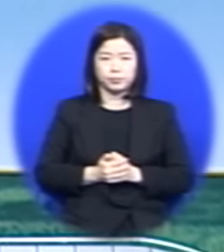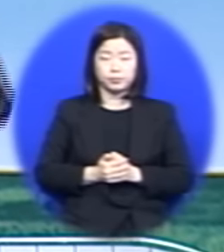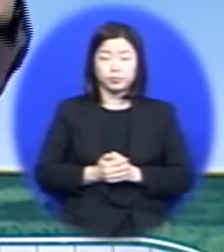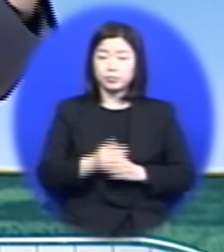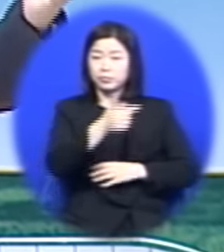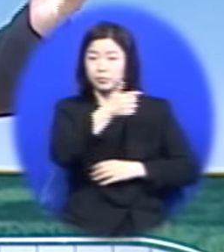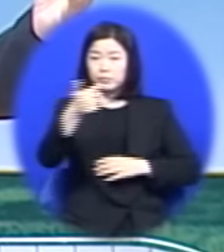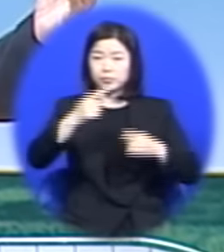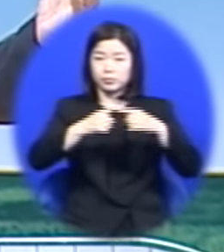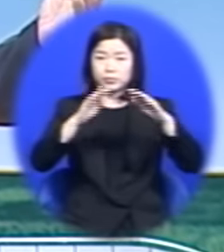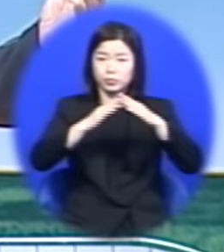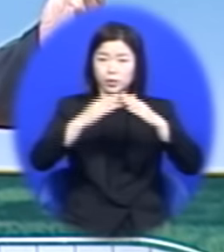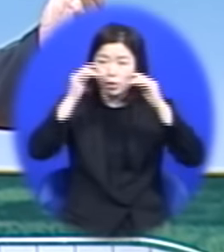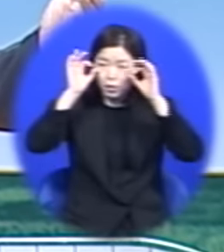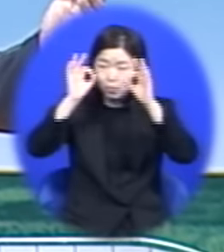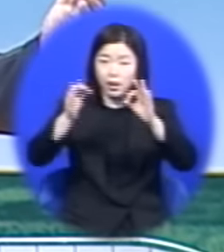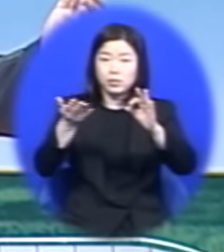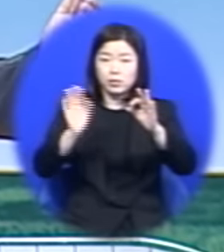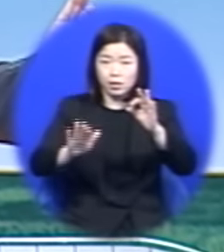큰 교회를 보았는데